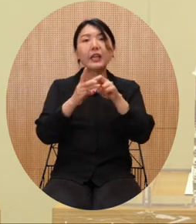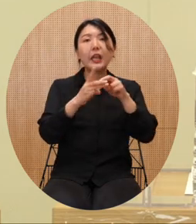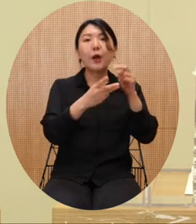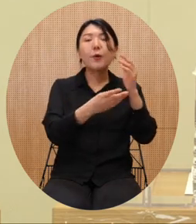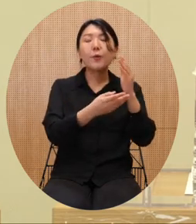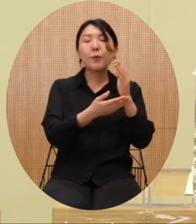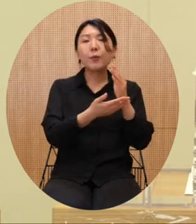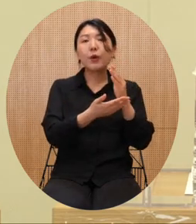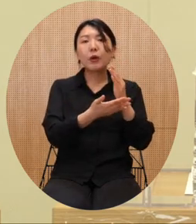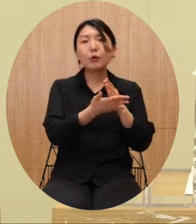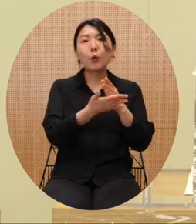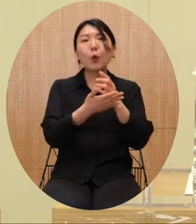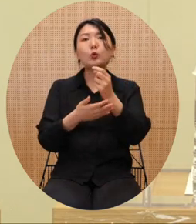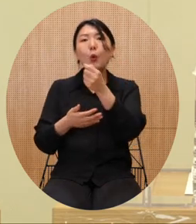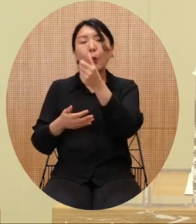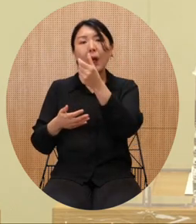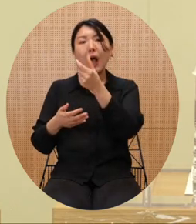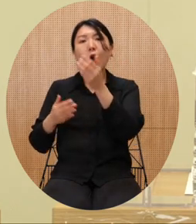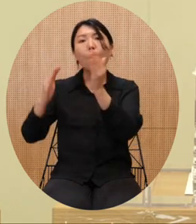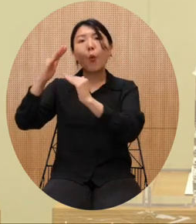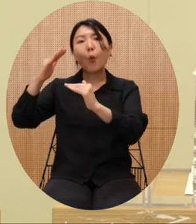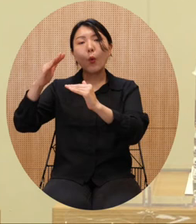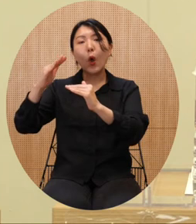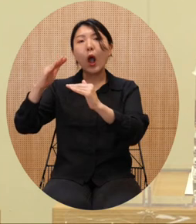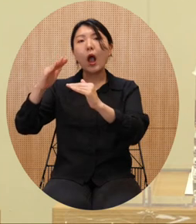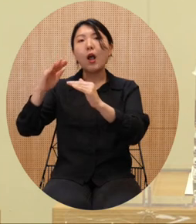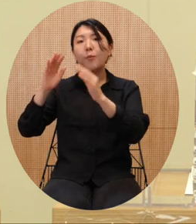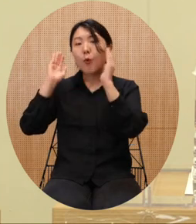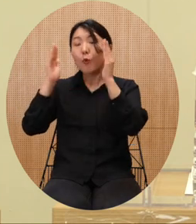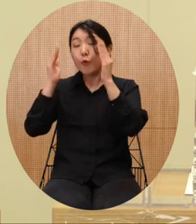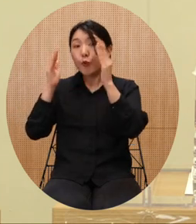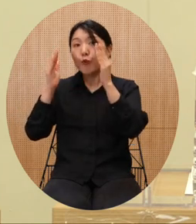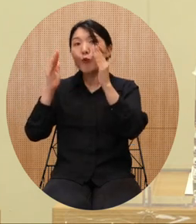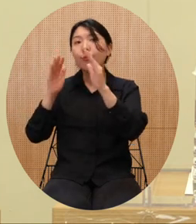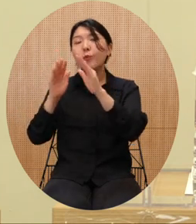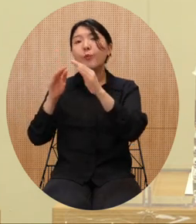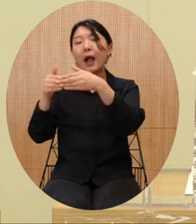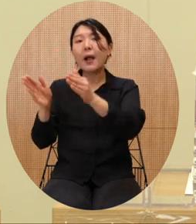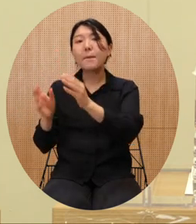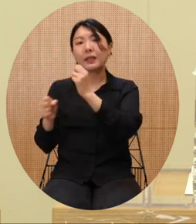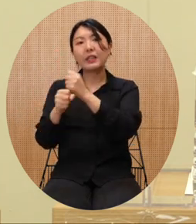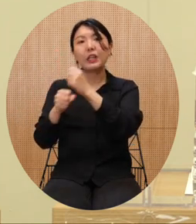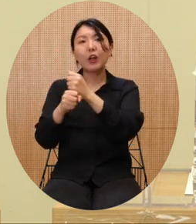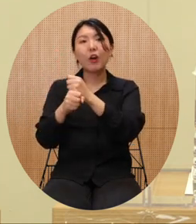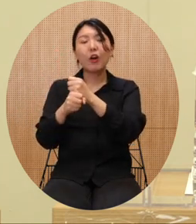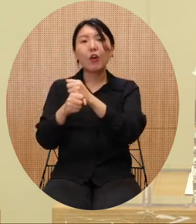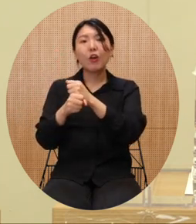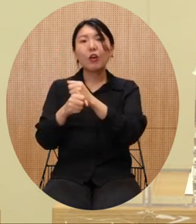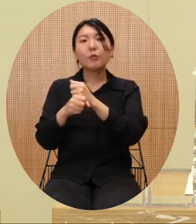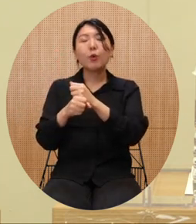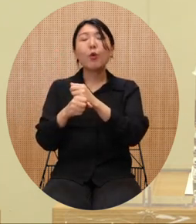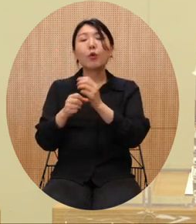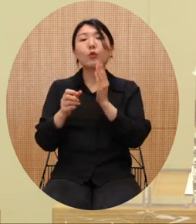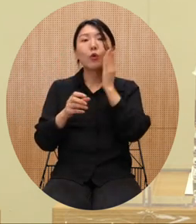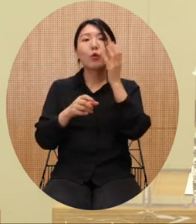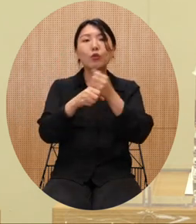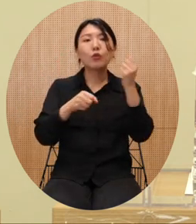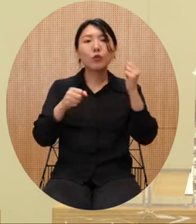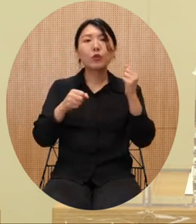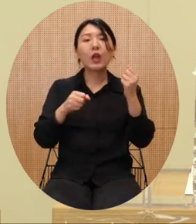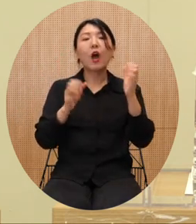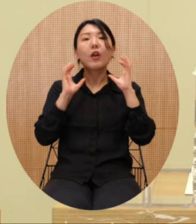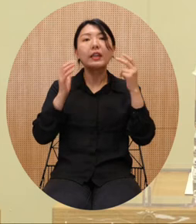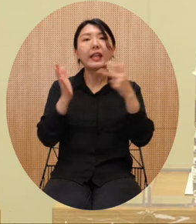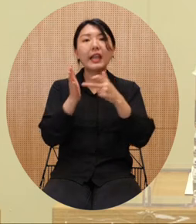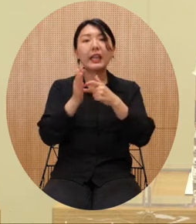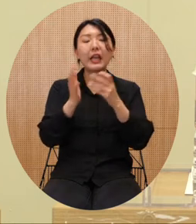말고도요, 소규모 공공형 독서실 건립을 제안하고자 합니다. 전북 지역 초록우산 어린이재단에서